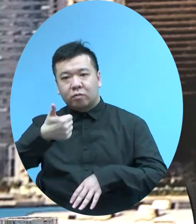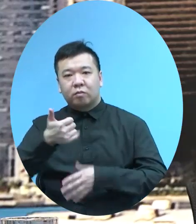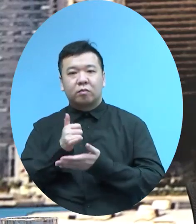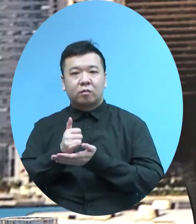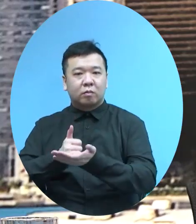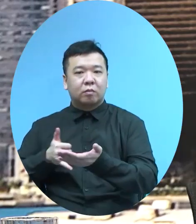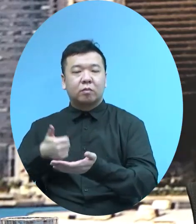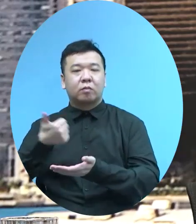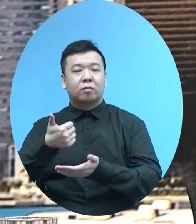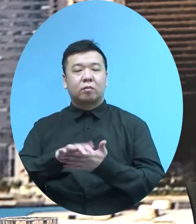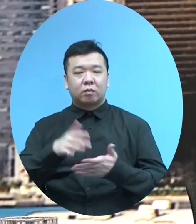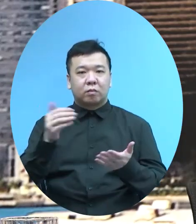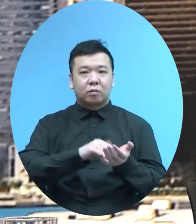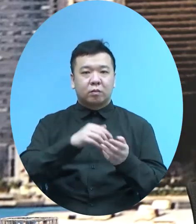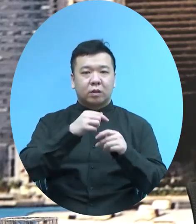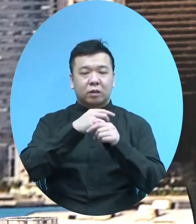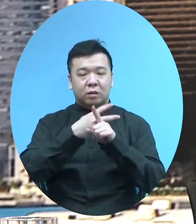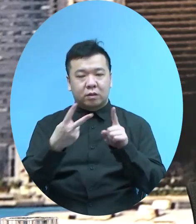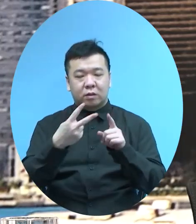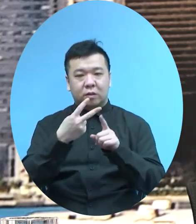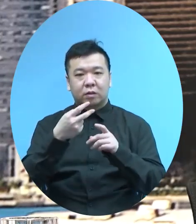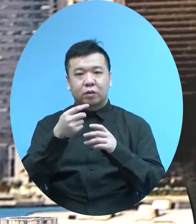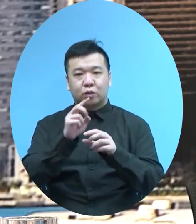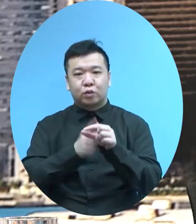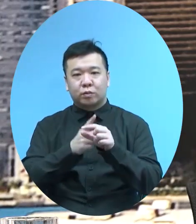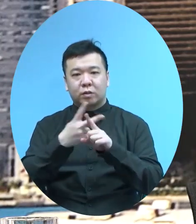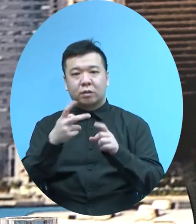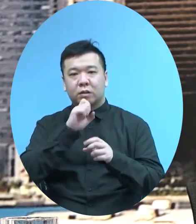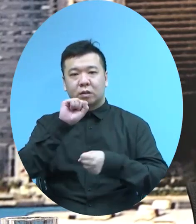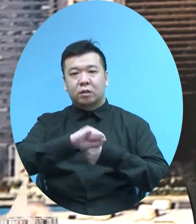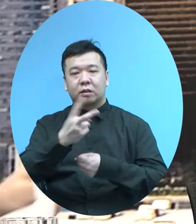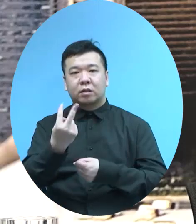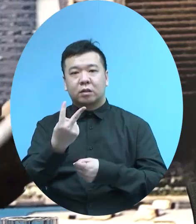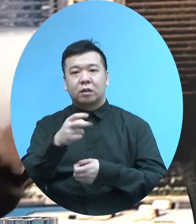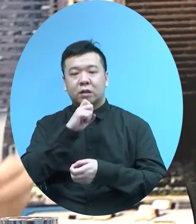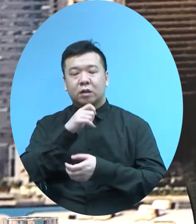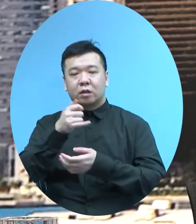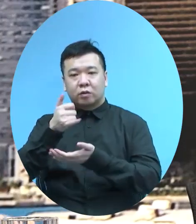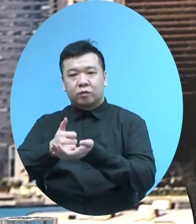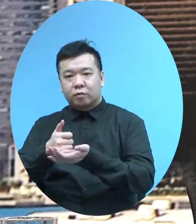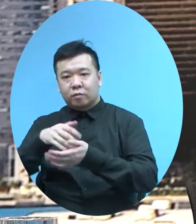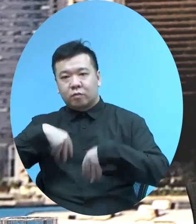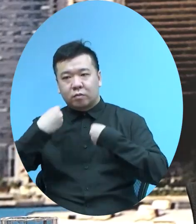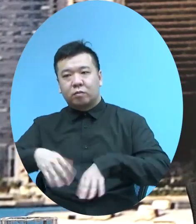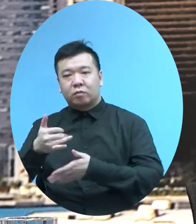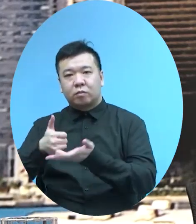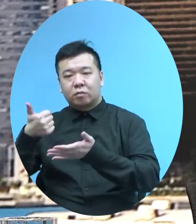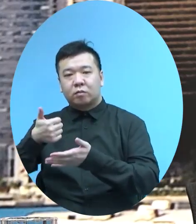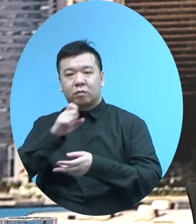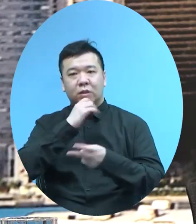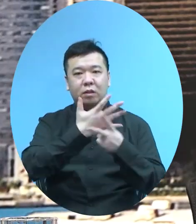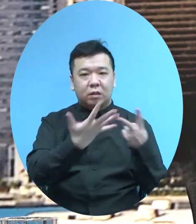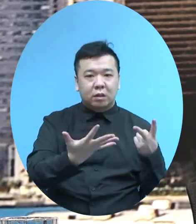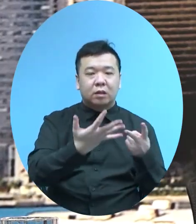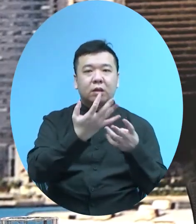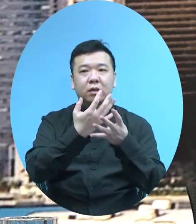日中午12點到今日中午12點咧，其實就多咗2位病人出院。咁佢哋分別咧係25號